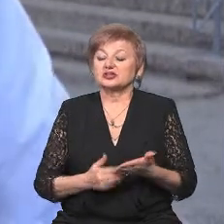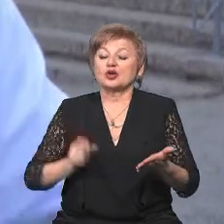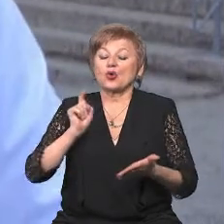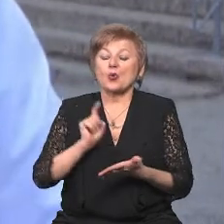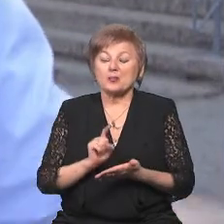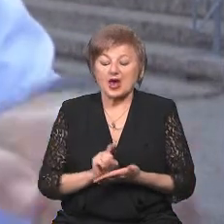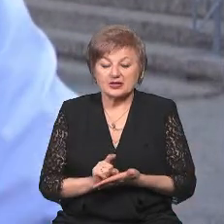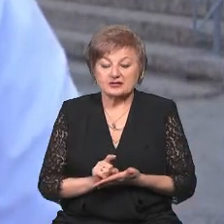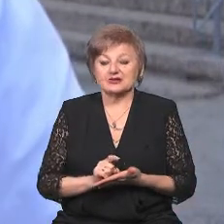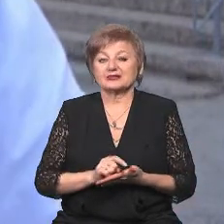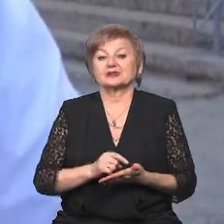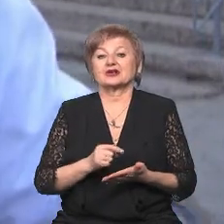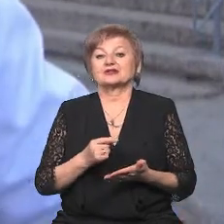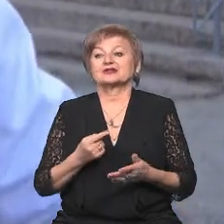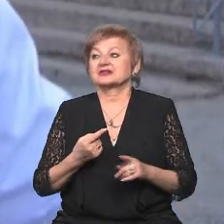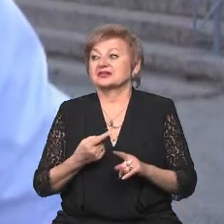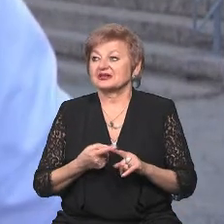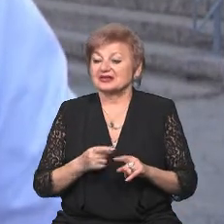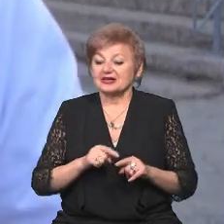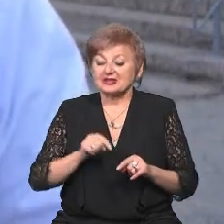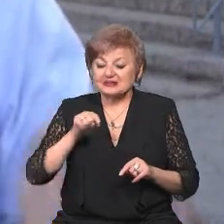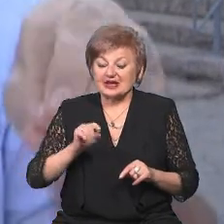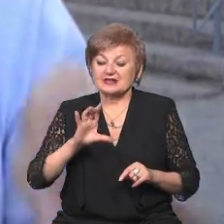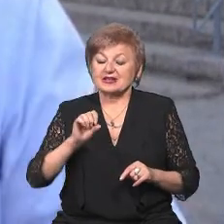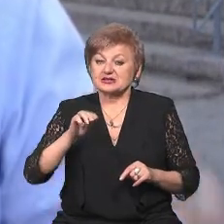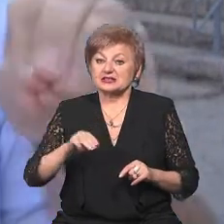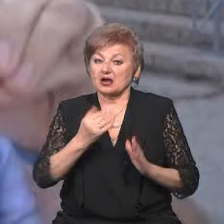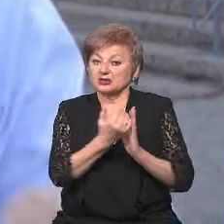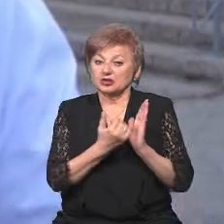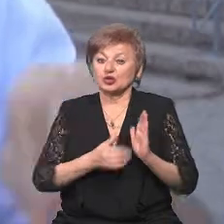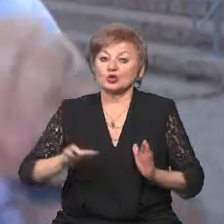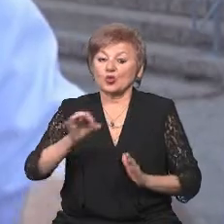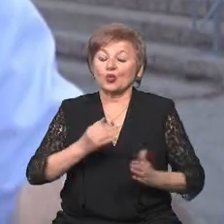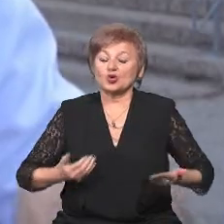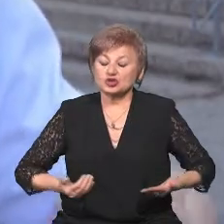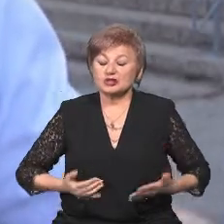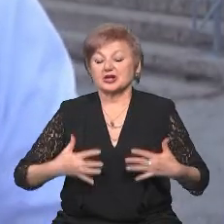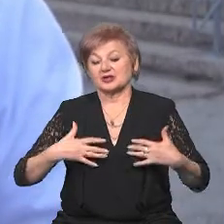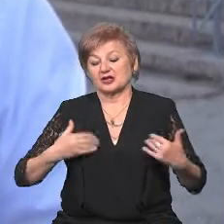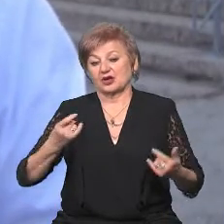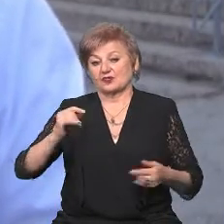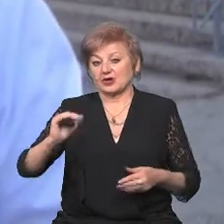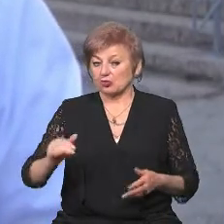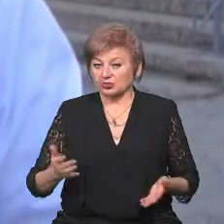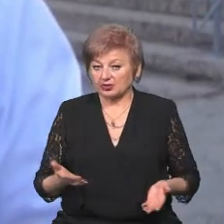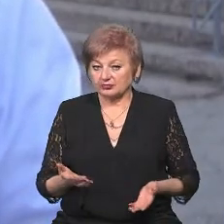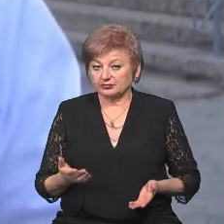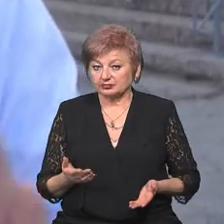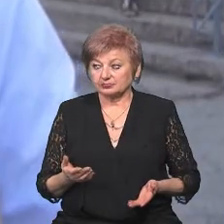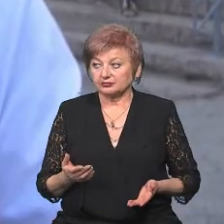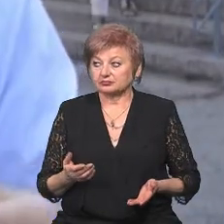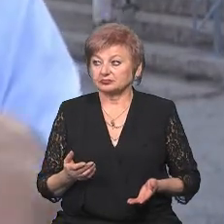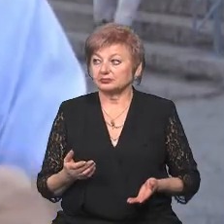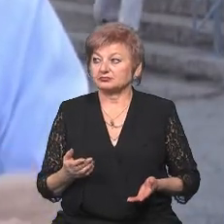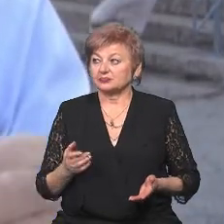людини витікають з цього, власне, цієї статті про життя і здоров'я людини. А так само тобто, в Конституції є вони, стаття